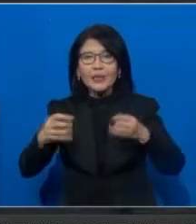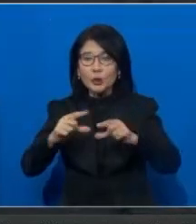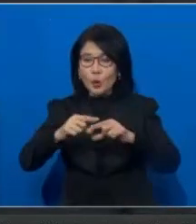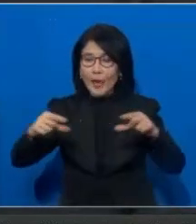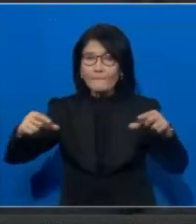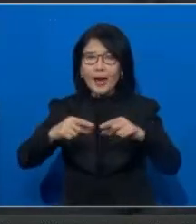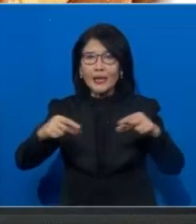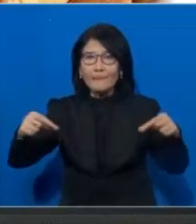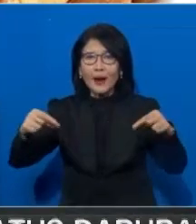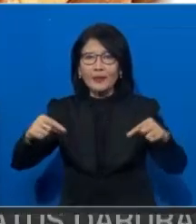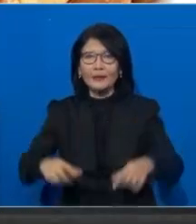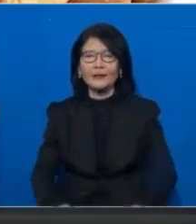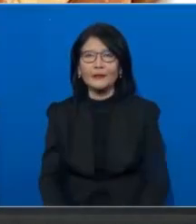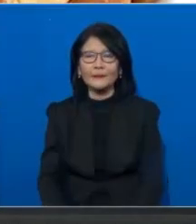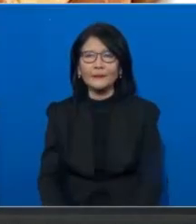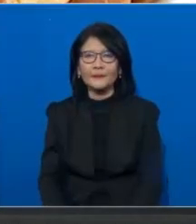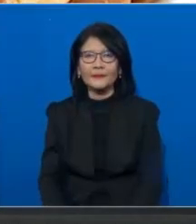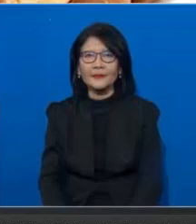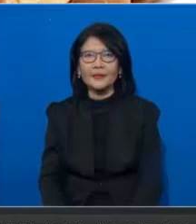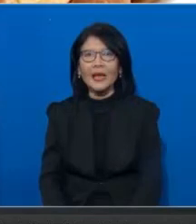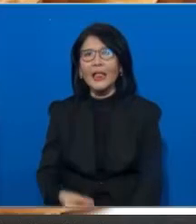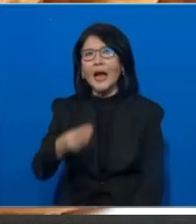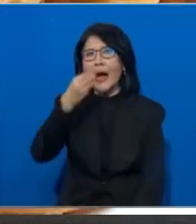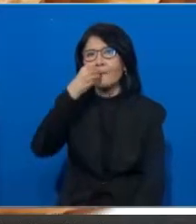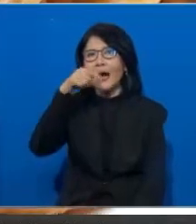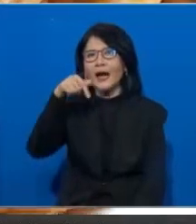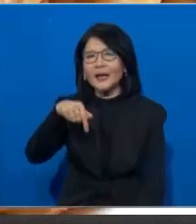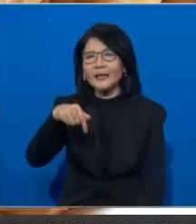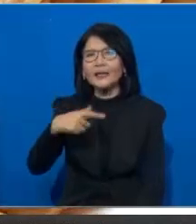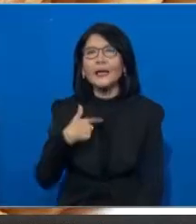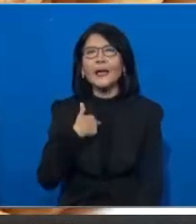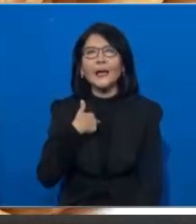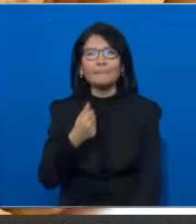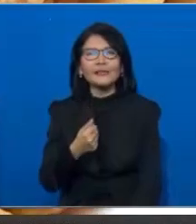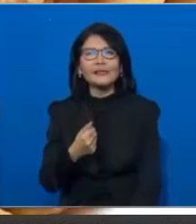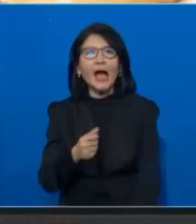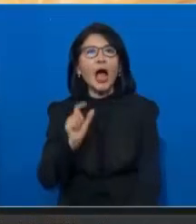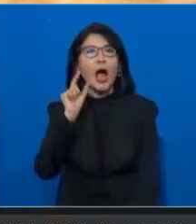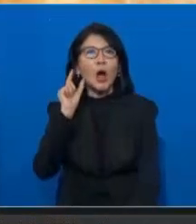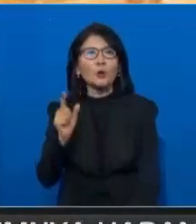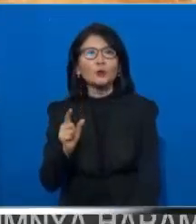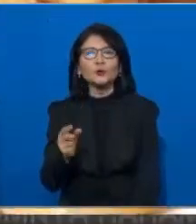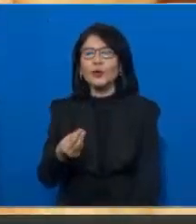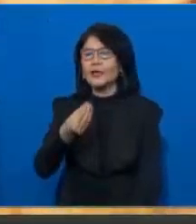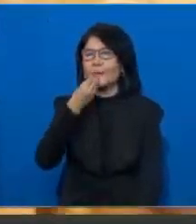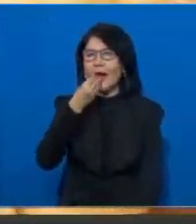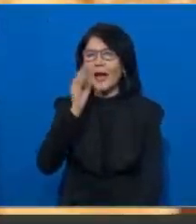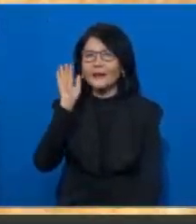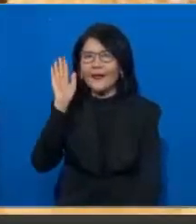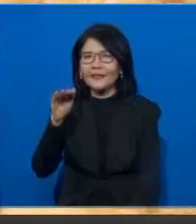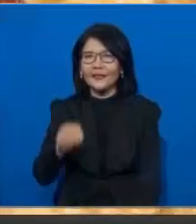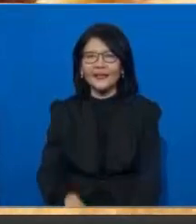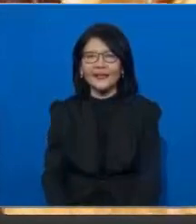jadi sobek-sobek. Aneka sajian mie dengan topping melimpah ini bisa dijadikan pilihan untuk bersantap. Jadi tinggal